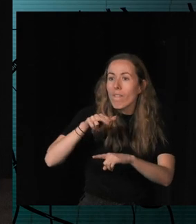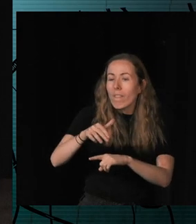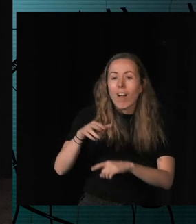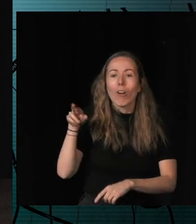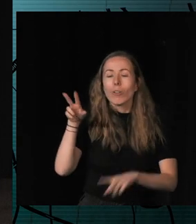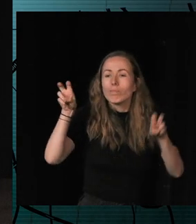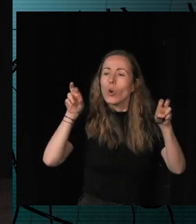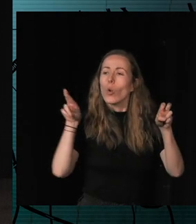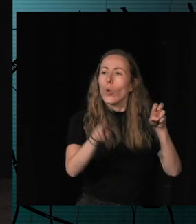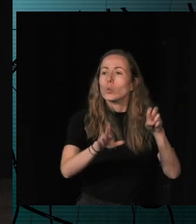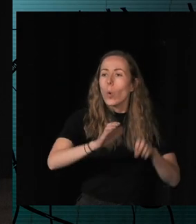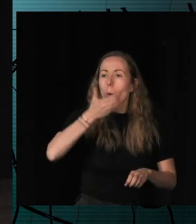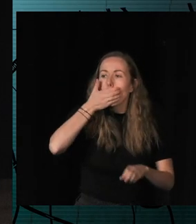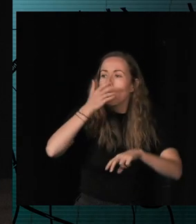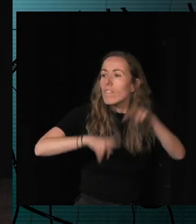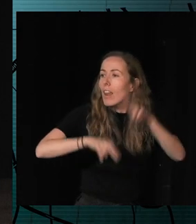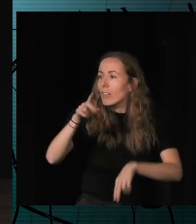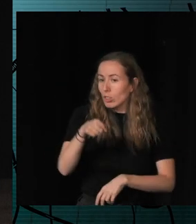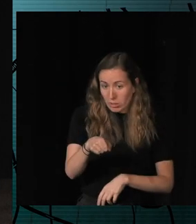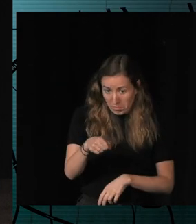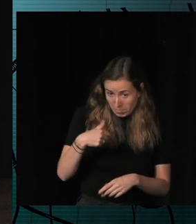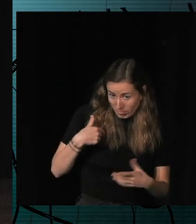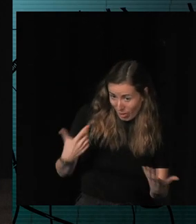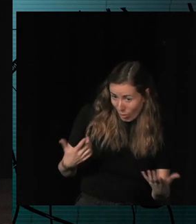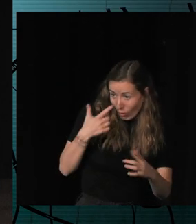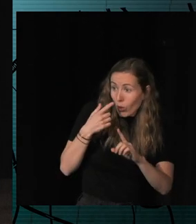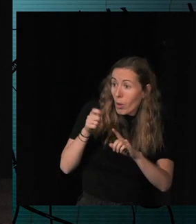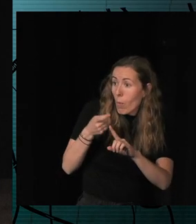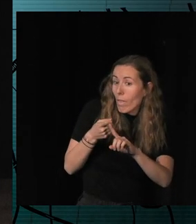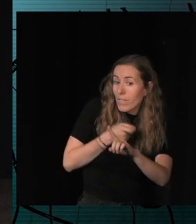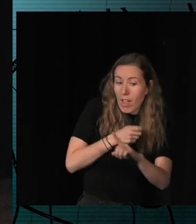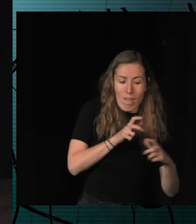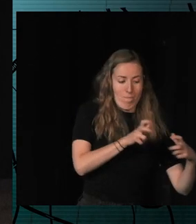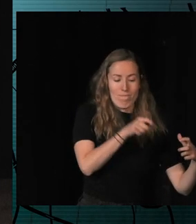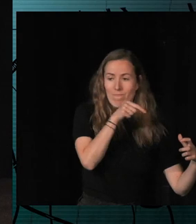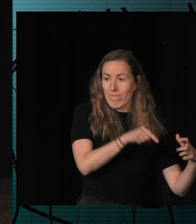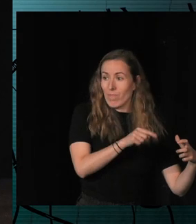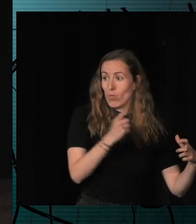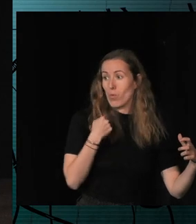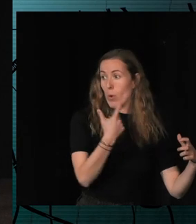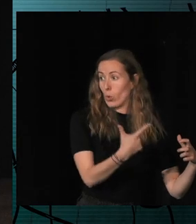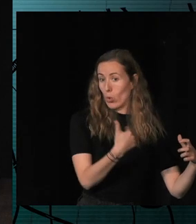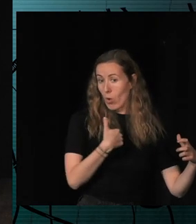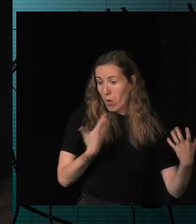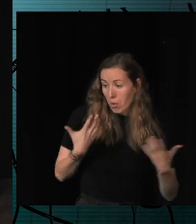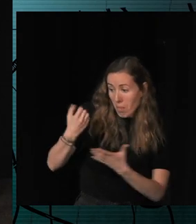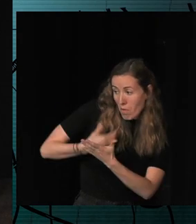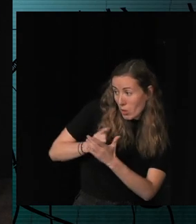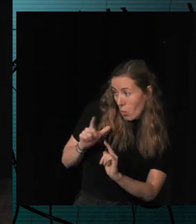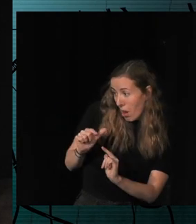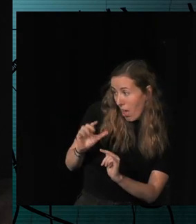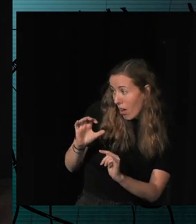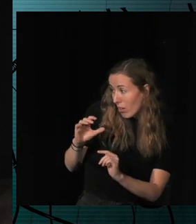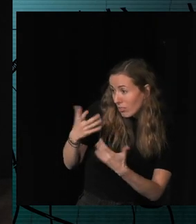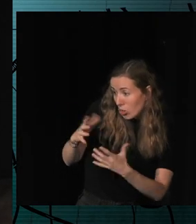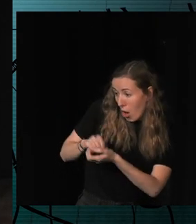qui de ce qu'on sait se se base sur Silent Hill 2 alors qu'est-ce qu'on sait déjà et puis est-ce que ça a l'air